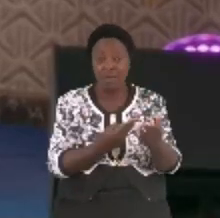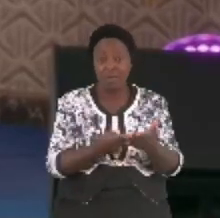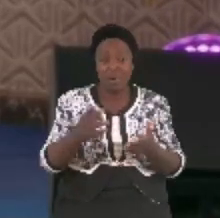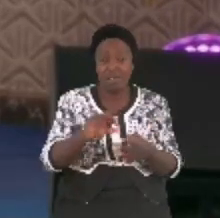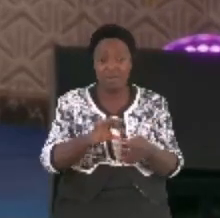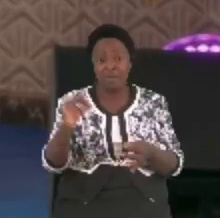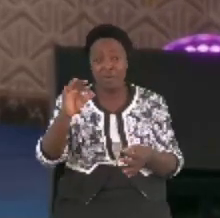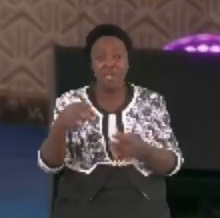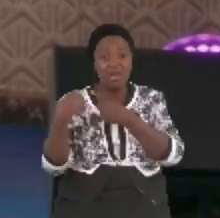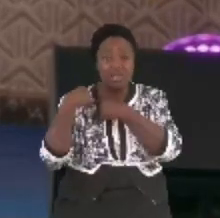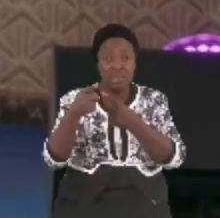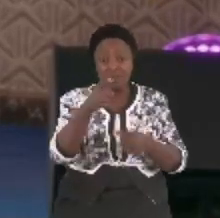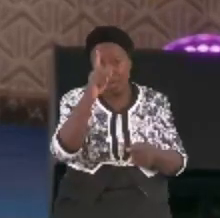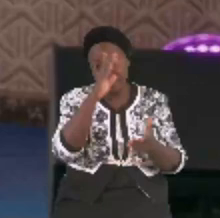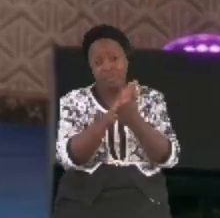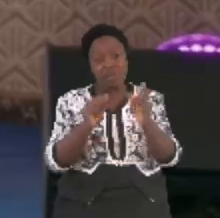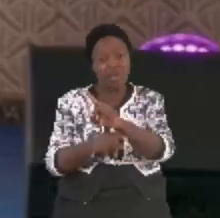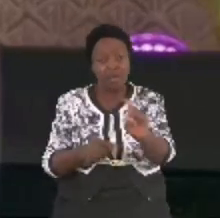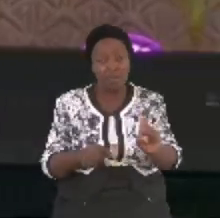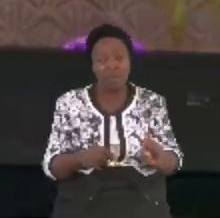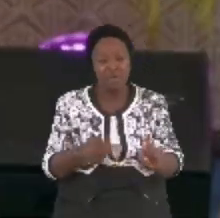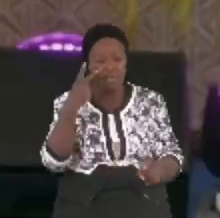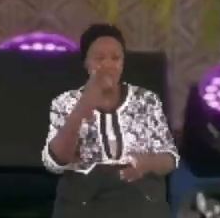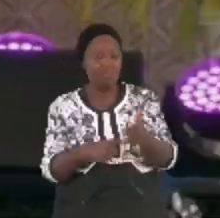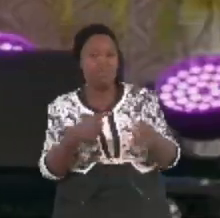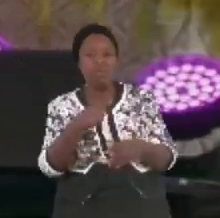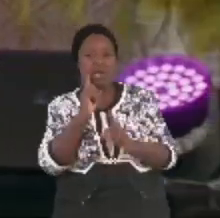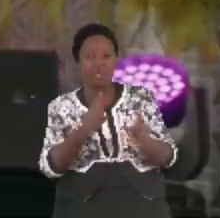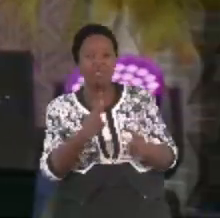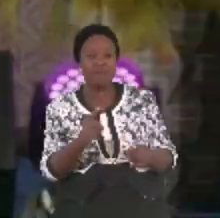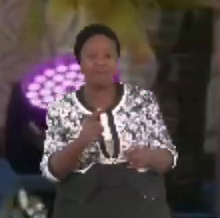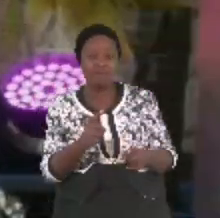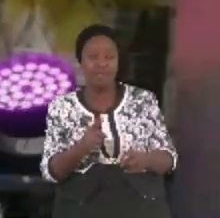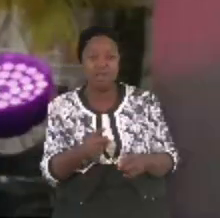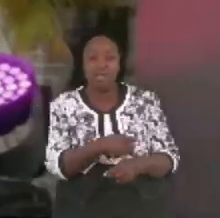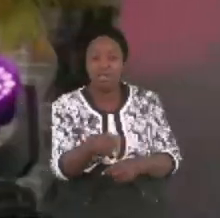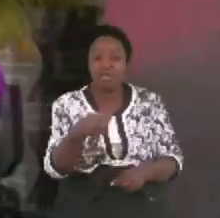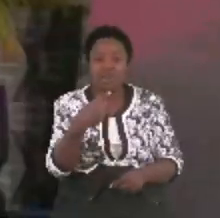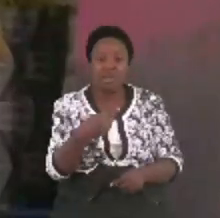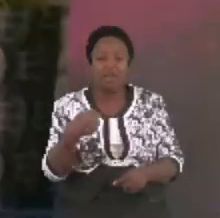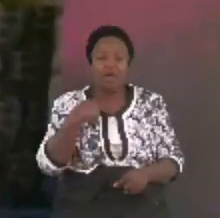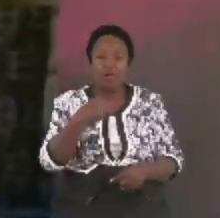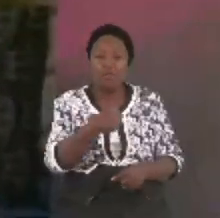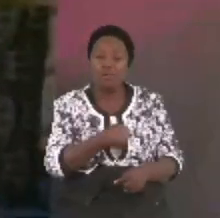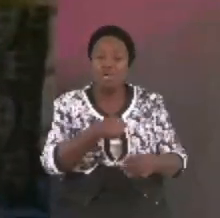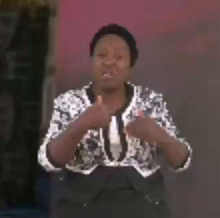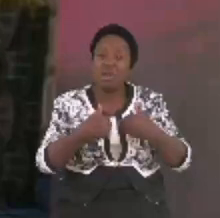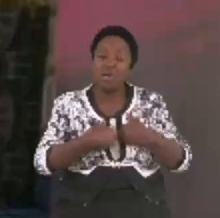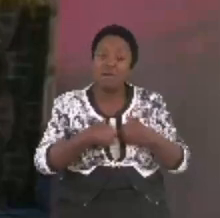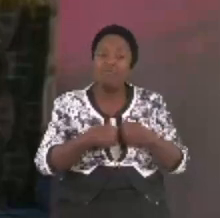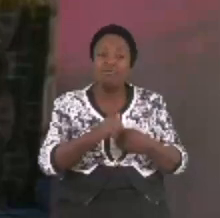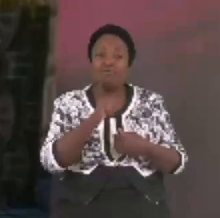Saint-Esprit, depuis que vous avez cru? Voyez la réponse. Nous n'avons pas même entendu